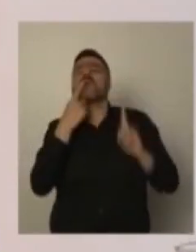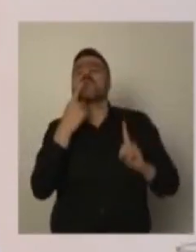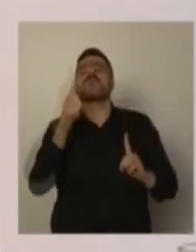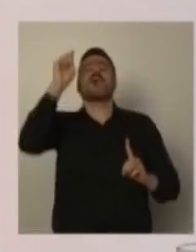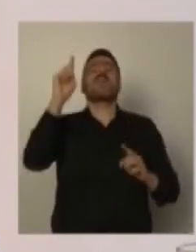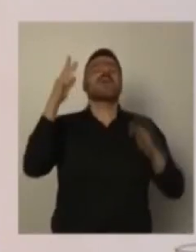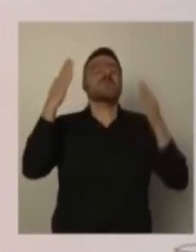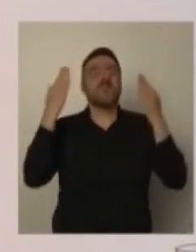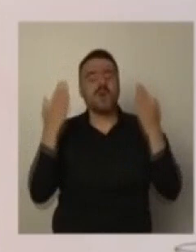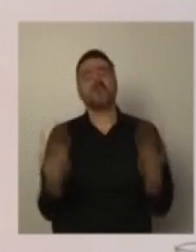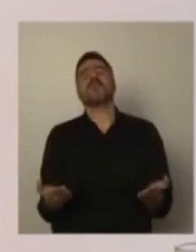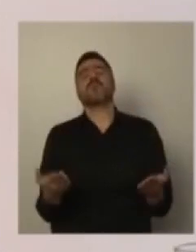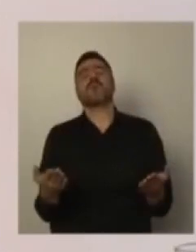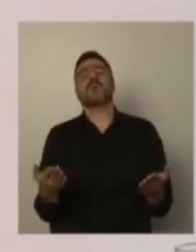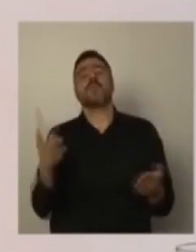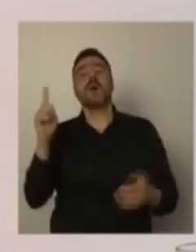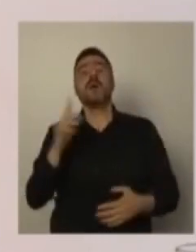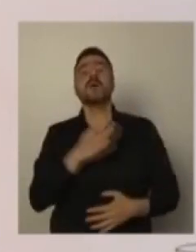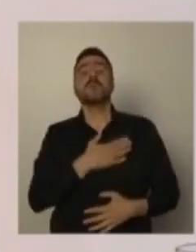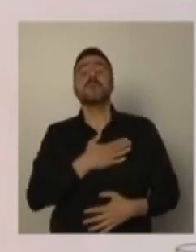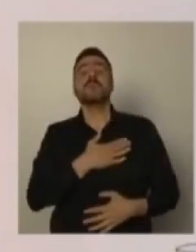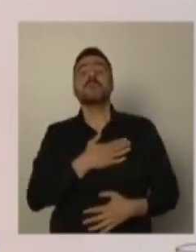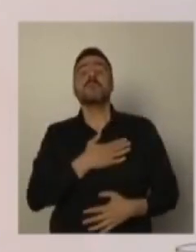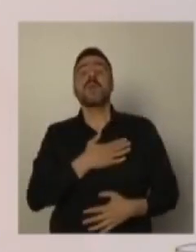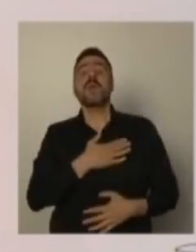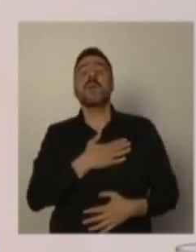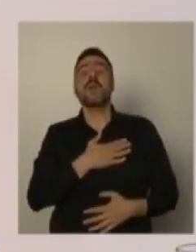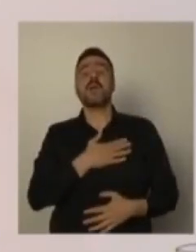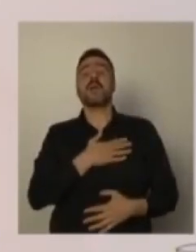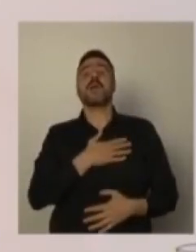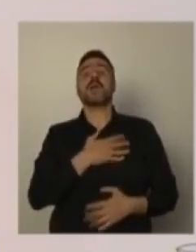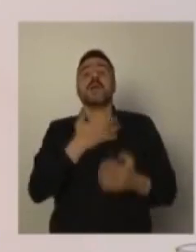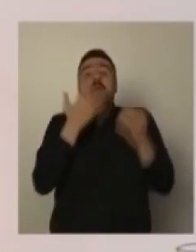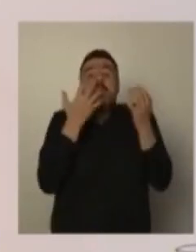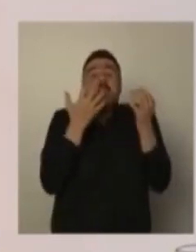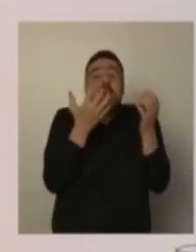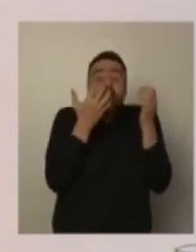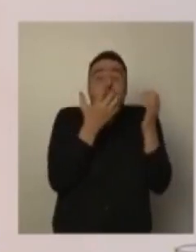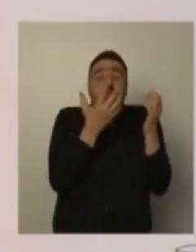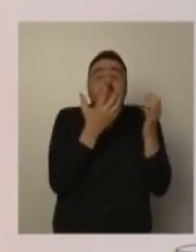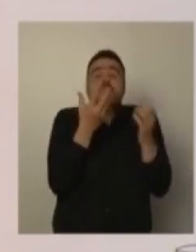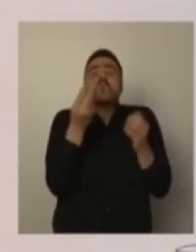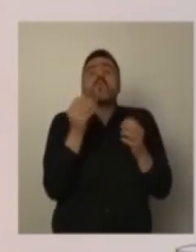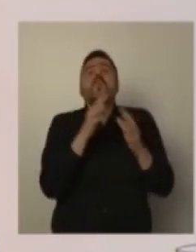buyur ya Rabbi. Ey rahmeti gazabından üstün